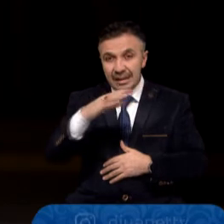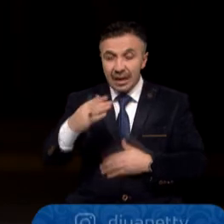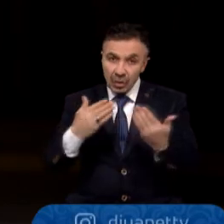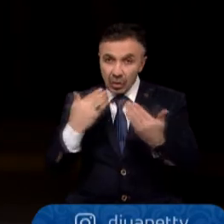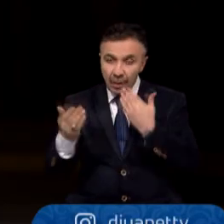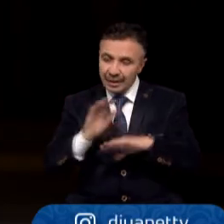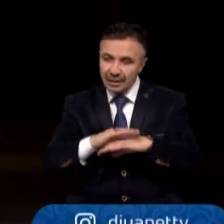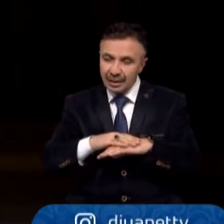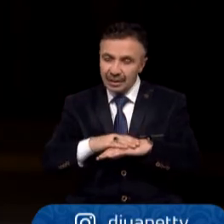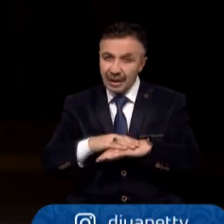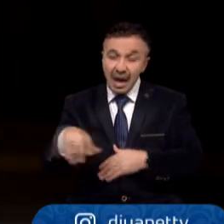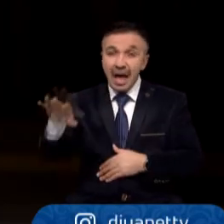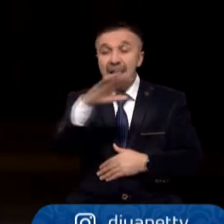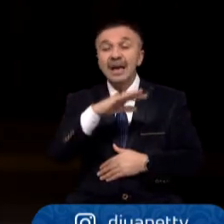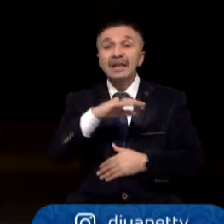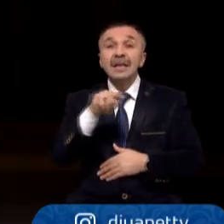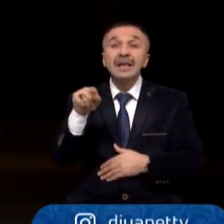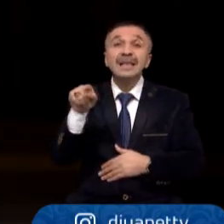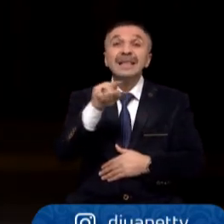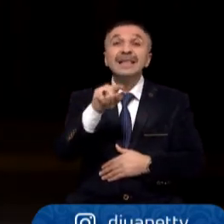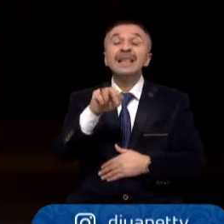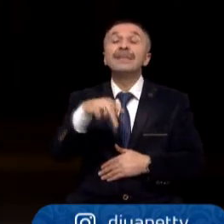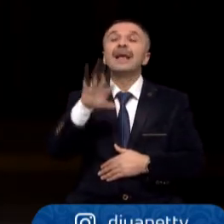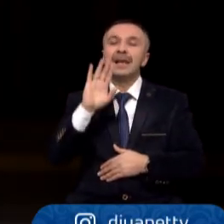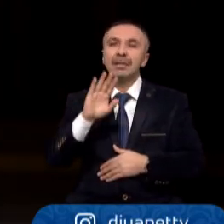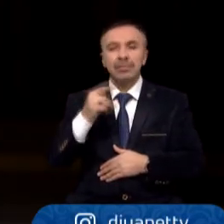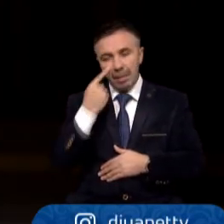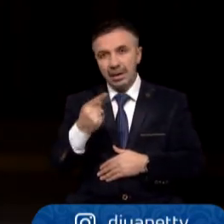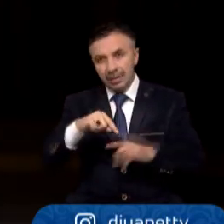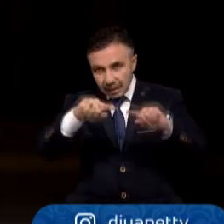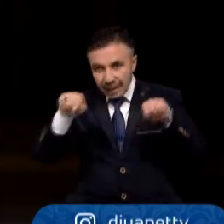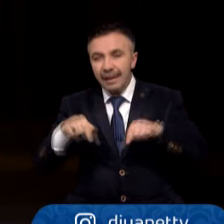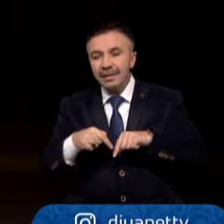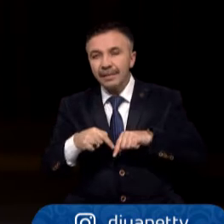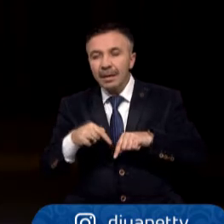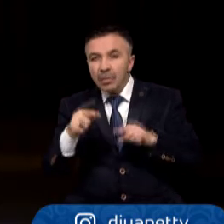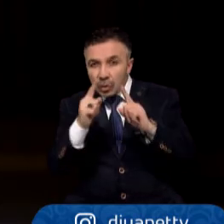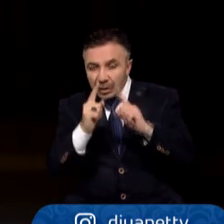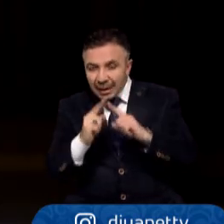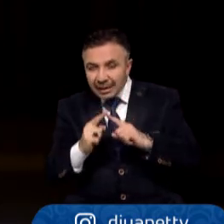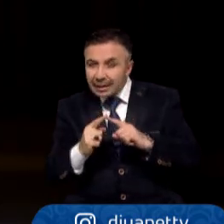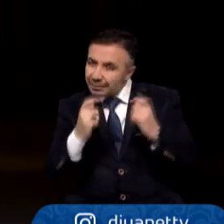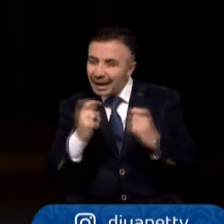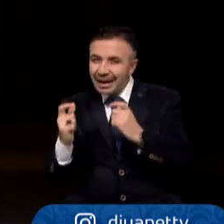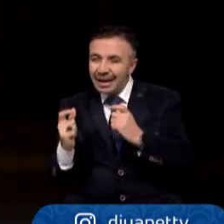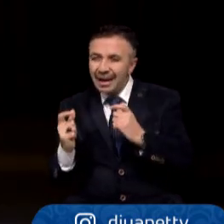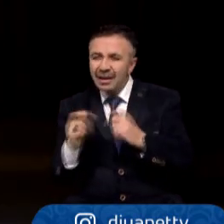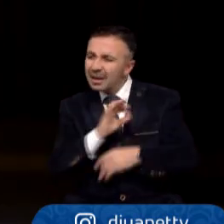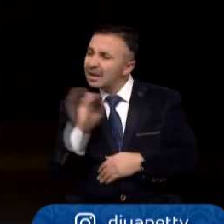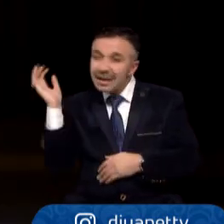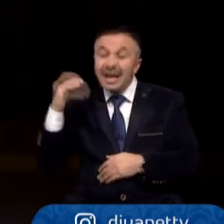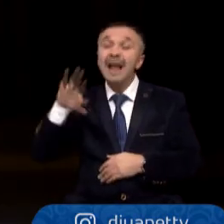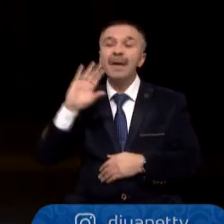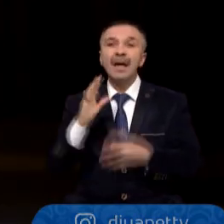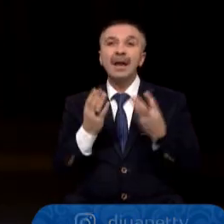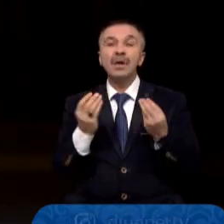ettiniz Herkes sizin gibi değil iyi bakın çevrenize Bu saydığım mekanlara